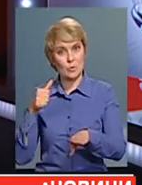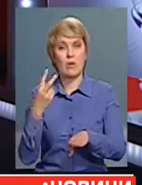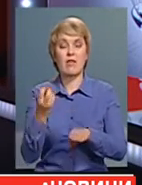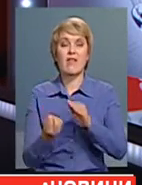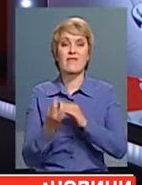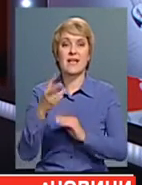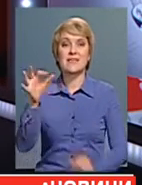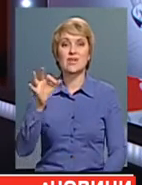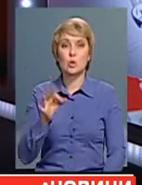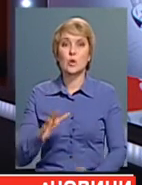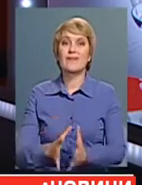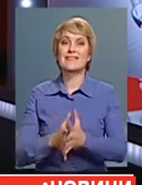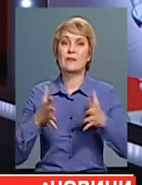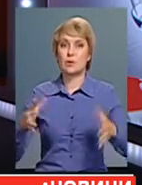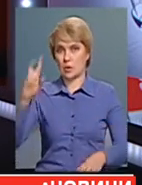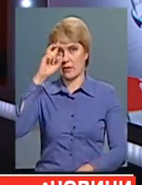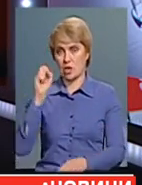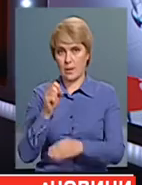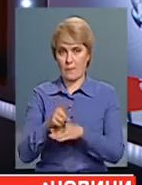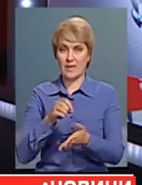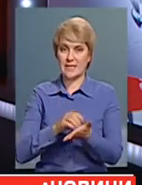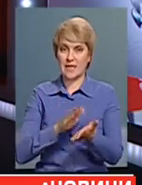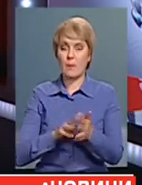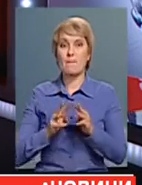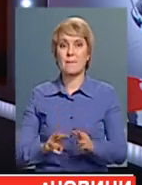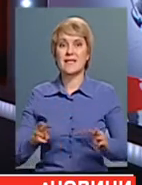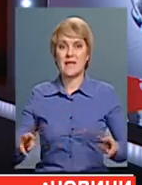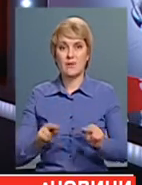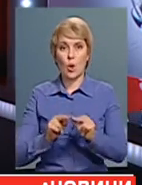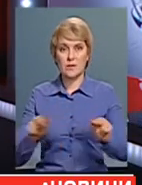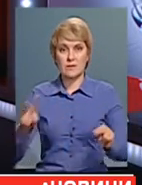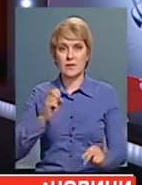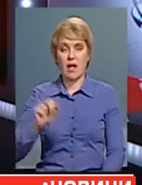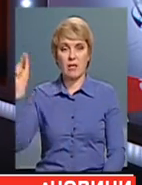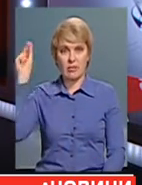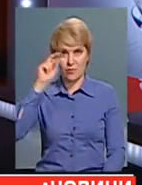збільшили держзамовлення. Тож, за даними Міністерства освіти, на навчання